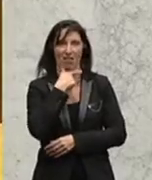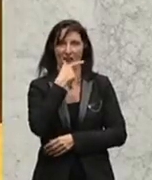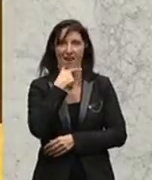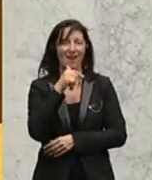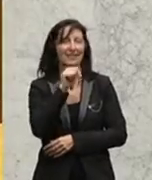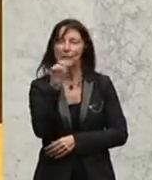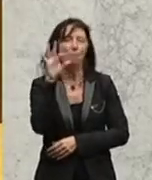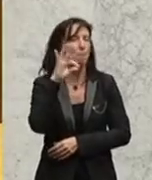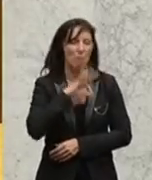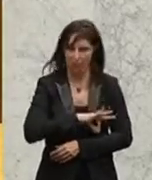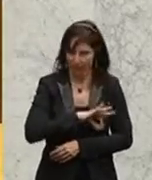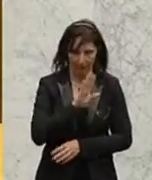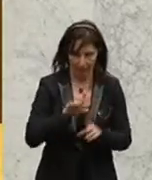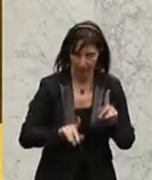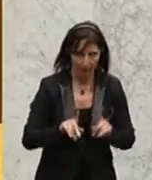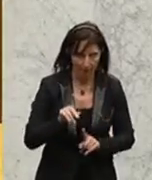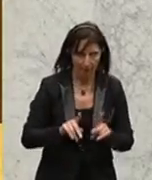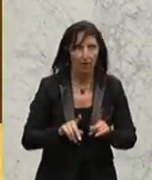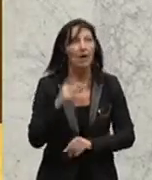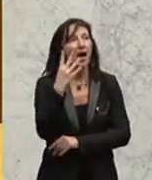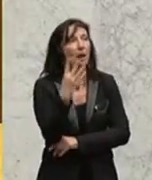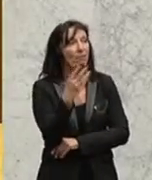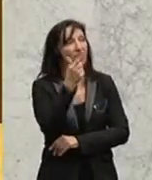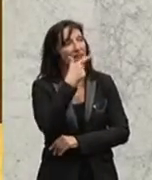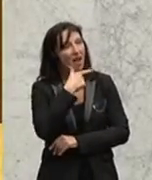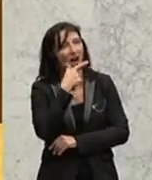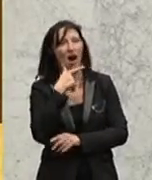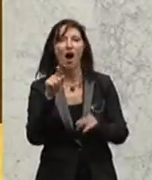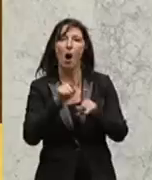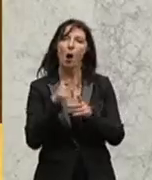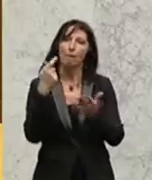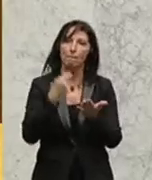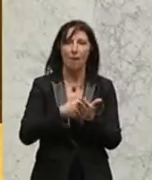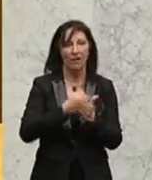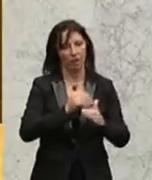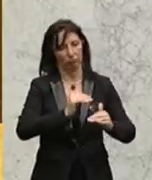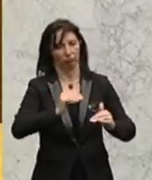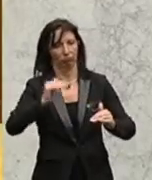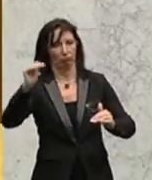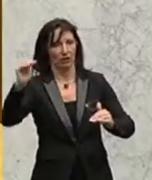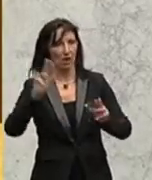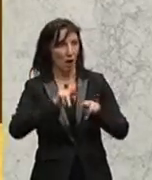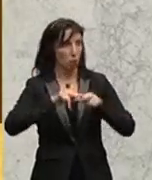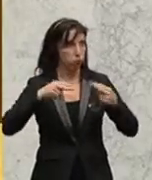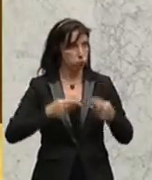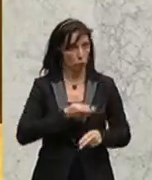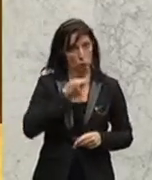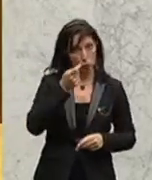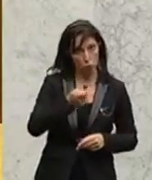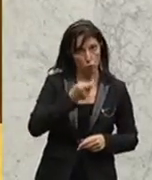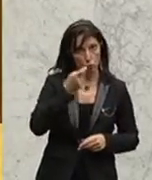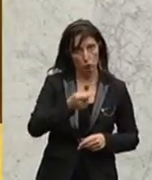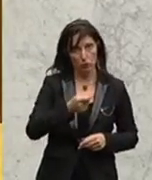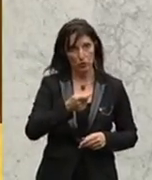soll und dass es sogar auch für die Vierjährigen diesen gestaffelten Beitrag geben soll. Dass der Bundeszuschuss jetzt abgeändert von der